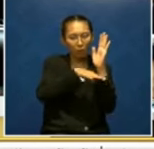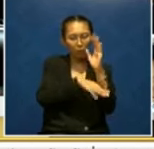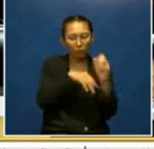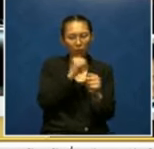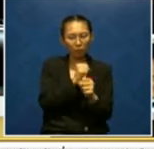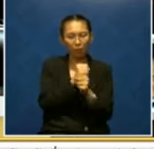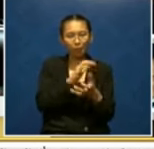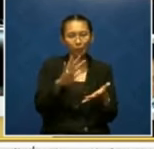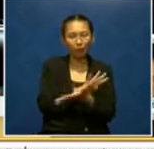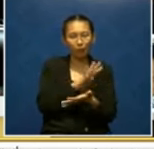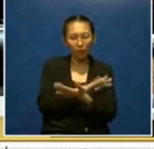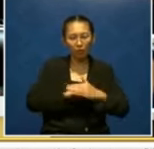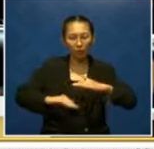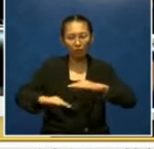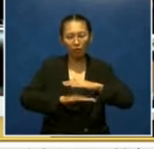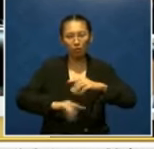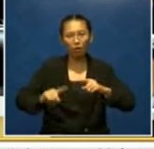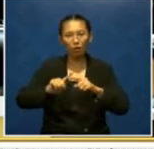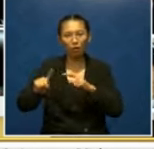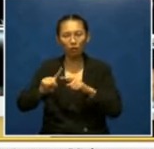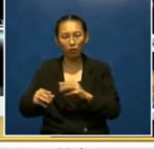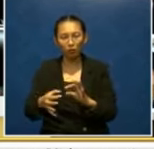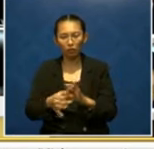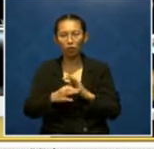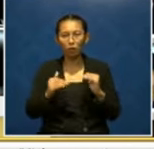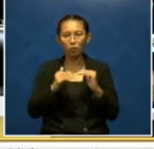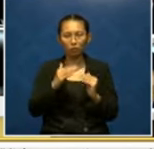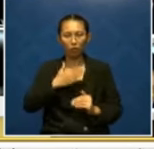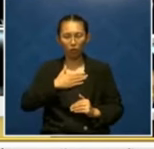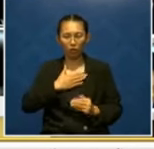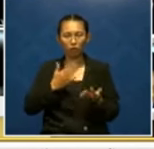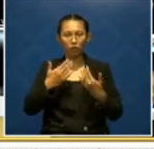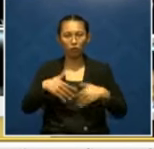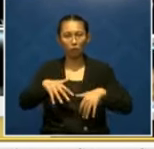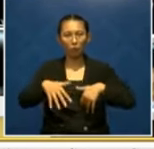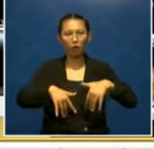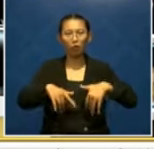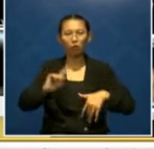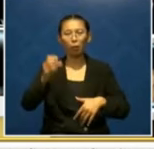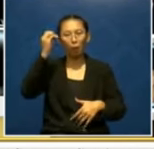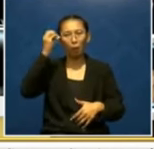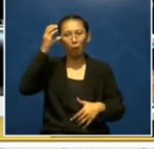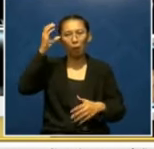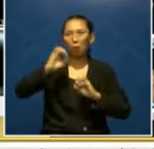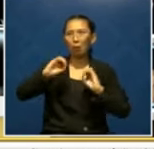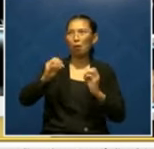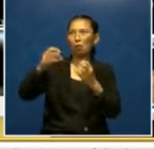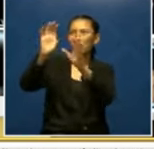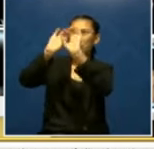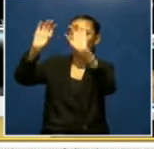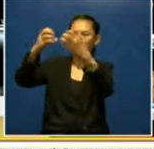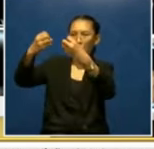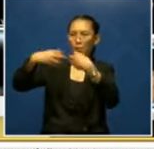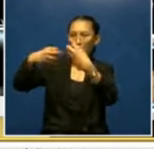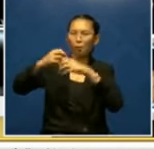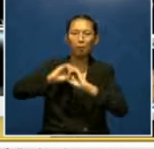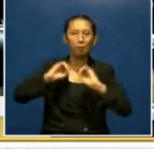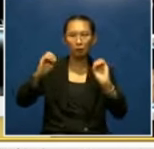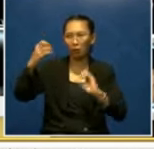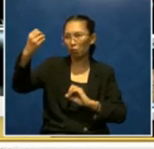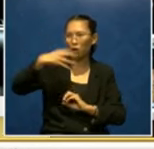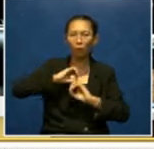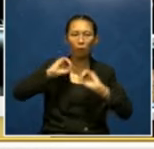ารและหลักฐานในการพิสูจน์สิทธิ์ค่ะประชาชนคนไทยขาดเพียงแค่ข้อมูลจากหน่วยงานของภาครัฐที่เพียงพอในการจัดทำเอกสาร